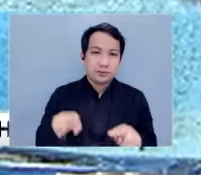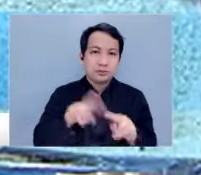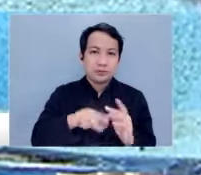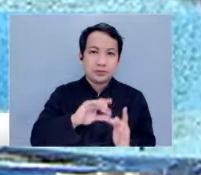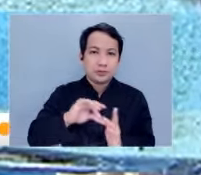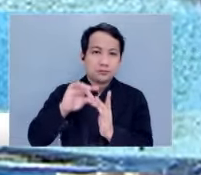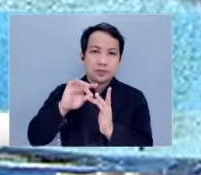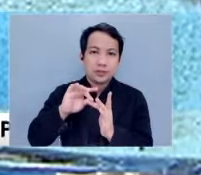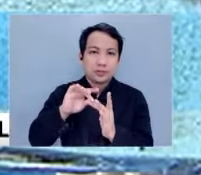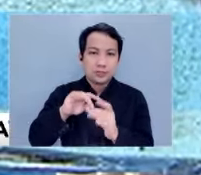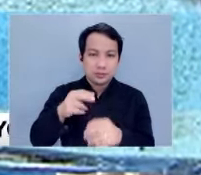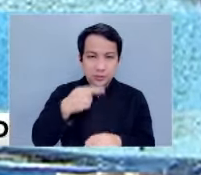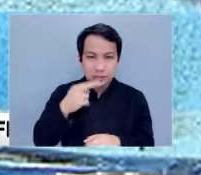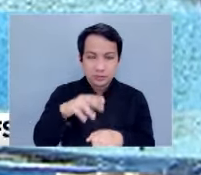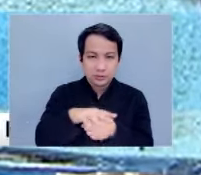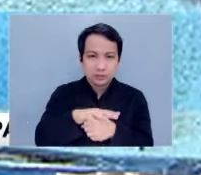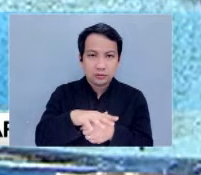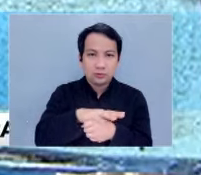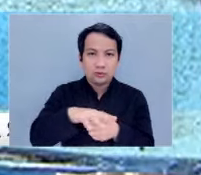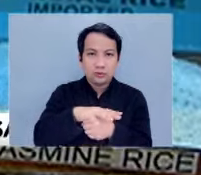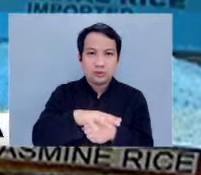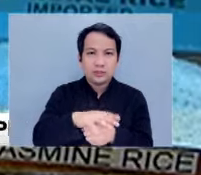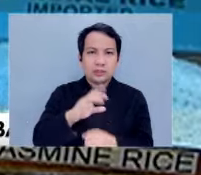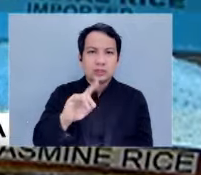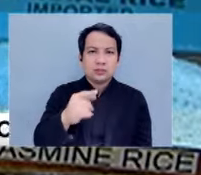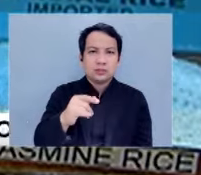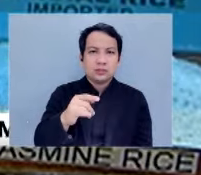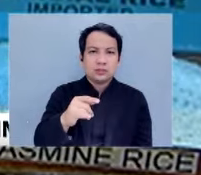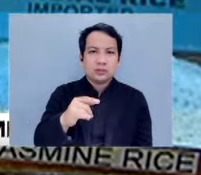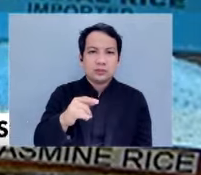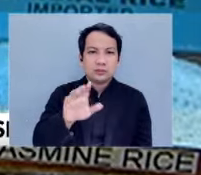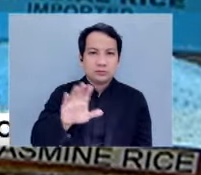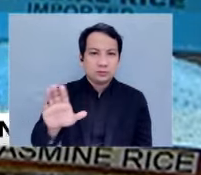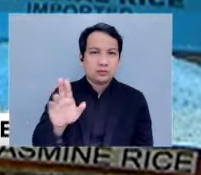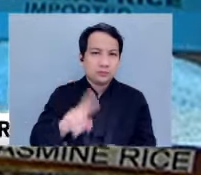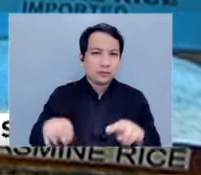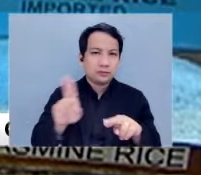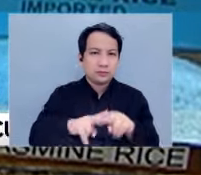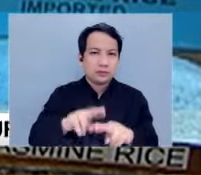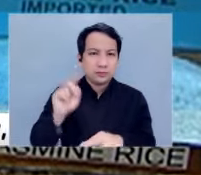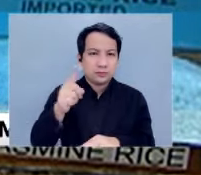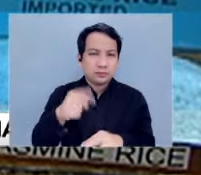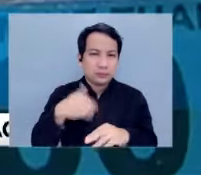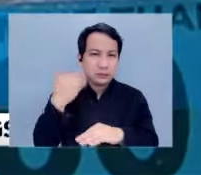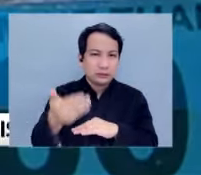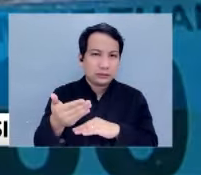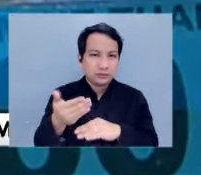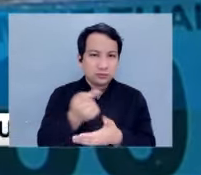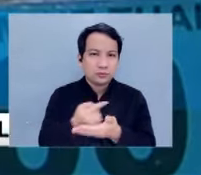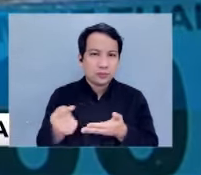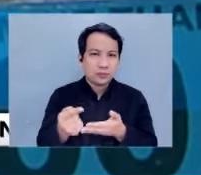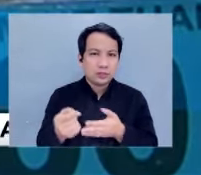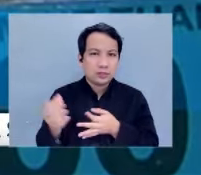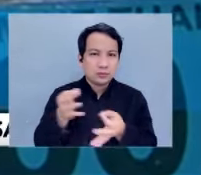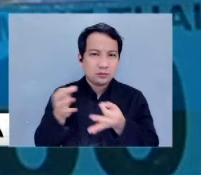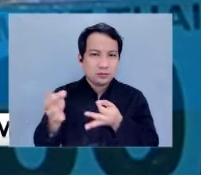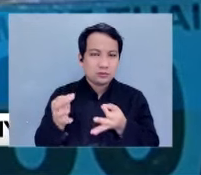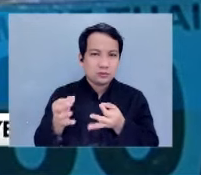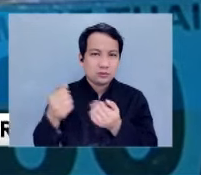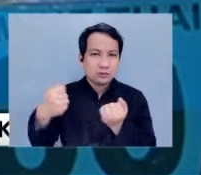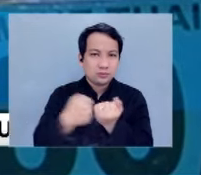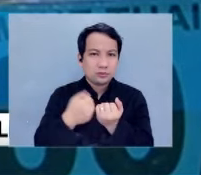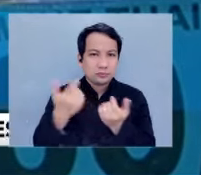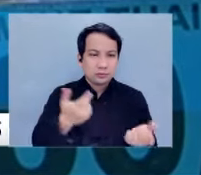sa Dagonoy Market. Nakaamba pa ang posibleng taas pa ulit ng piso sa susunod na linggo. Paliwanag daw ng mga supplier sa mga